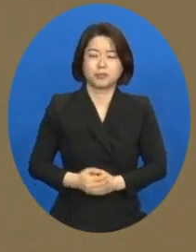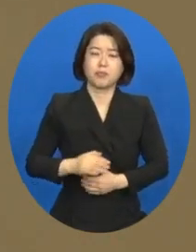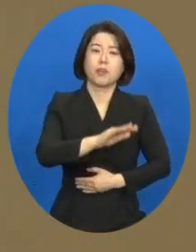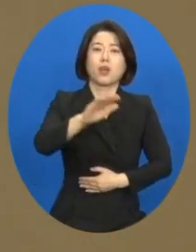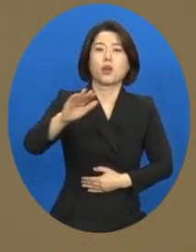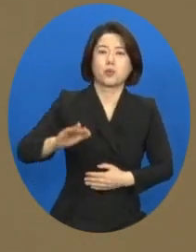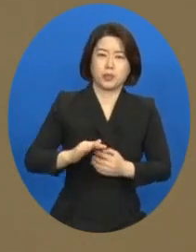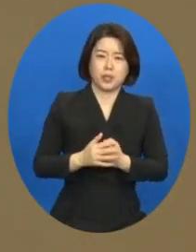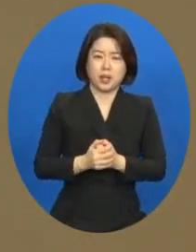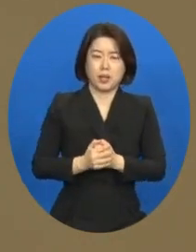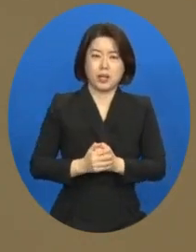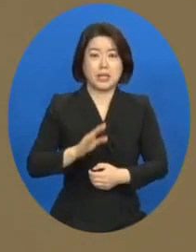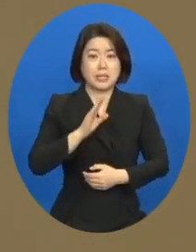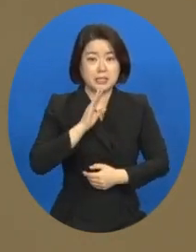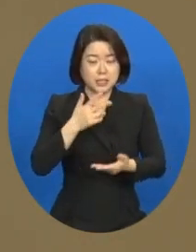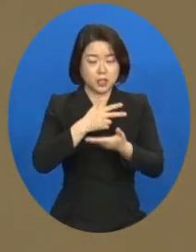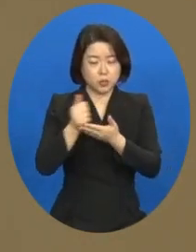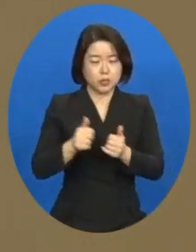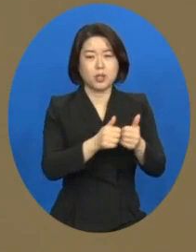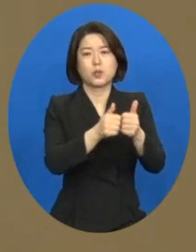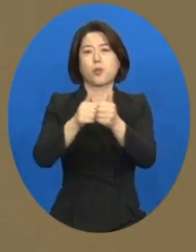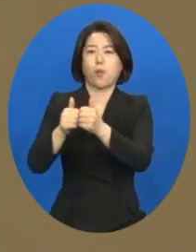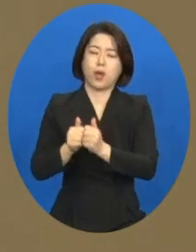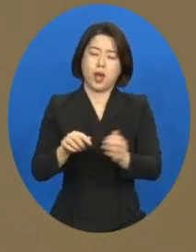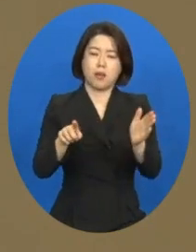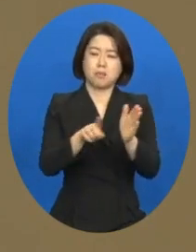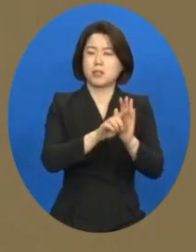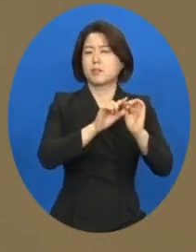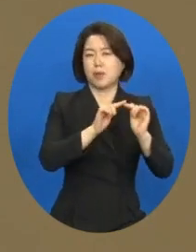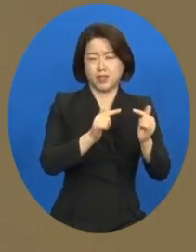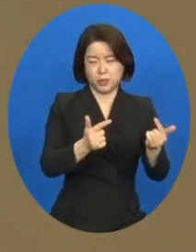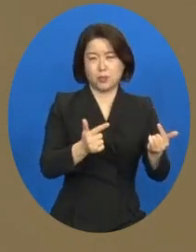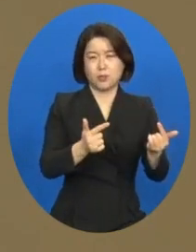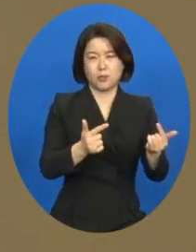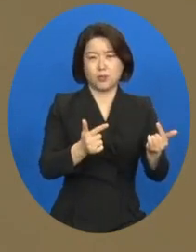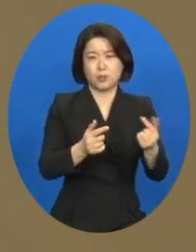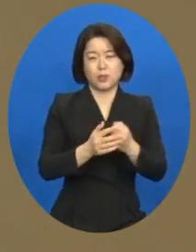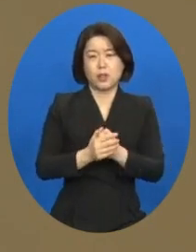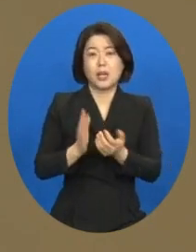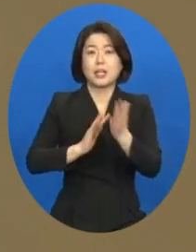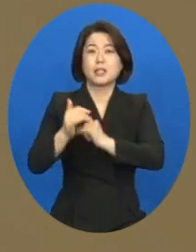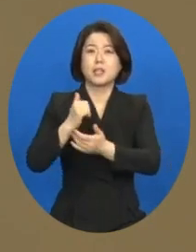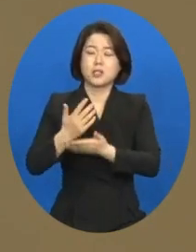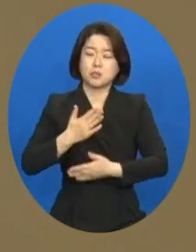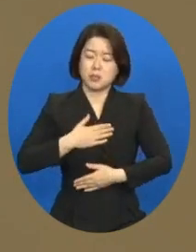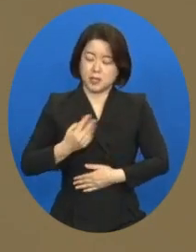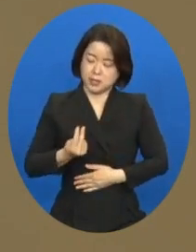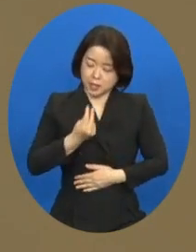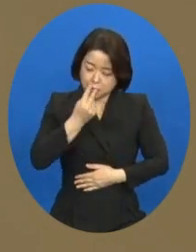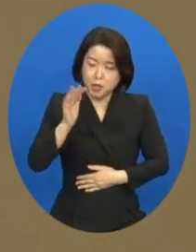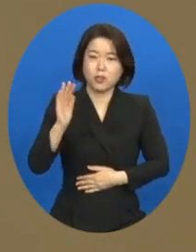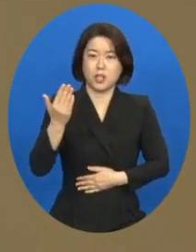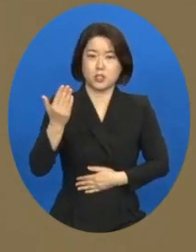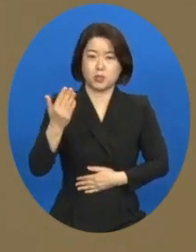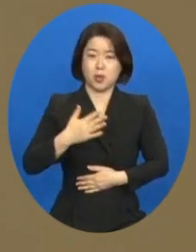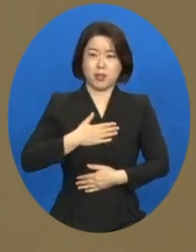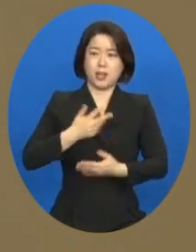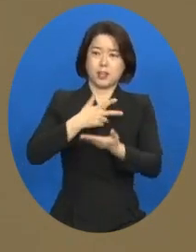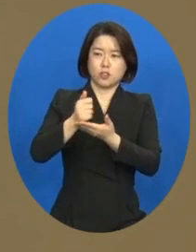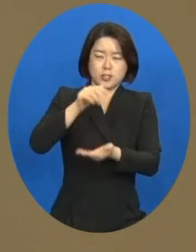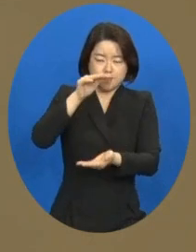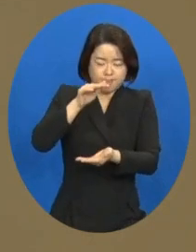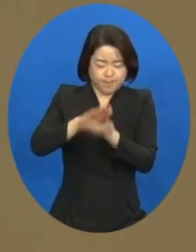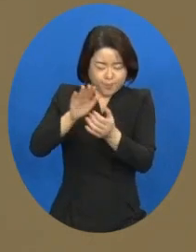우리가 실제로 주님과 동행하는 믿음이 아니고 예수님이 내 생명 되시고 내가 주님과